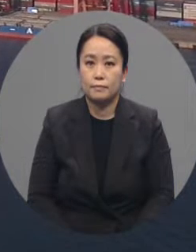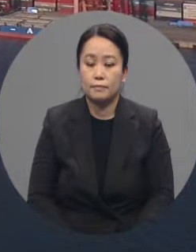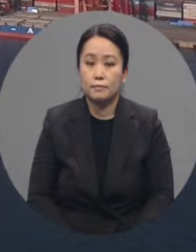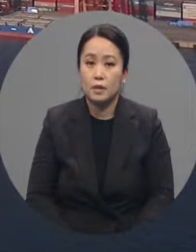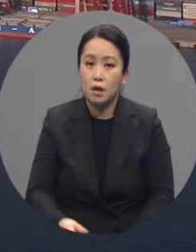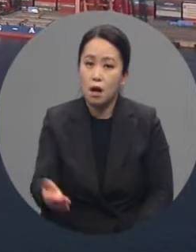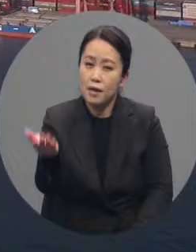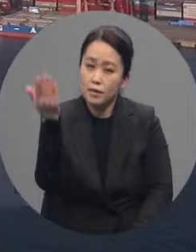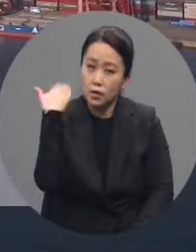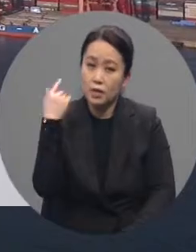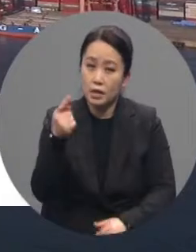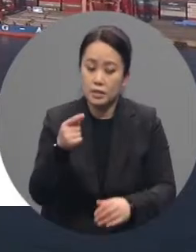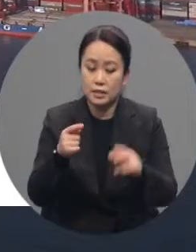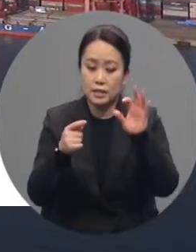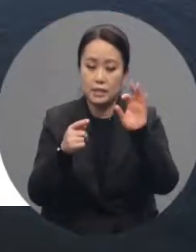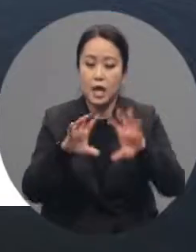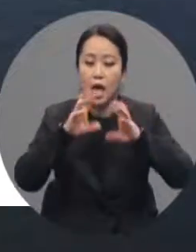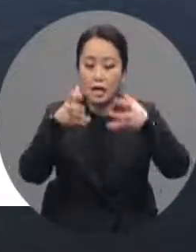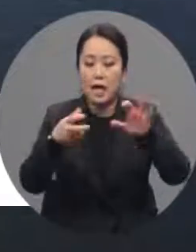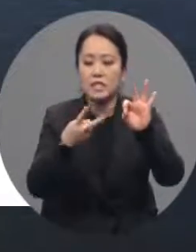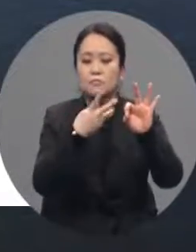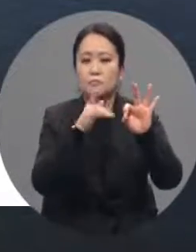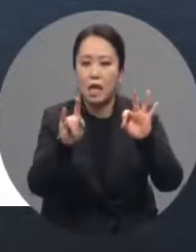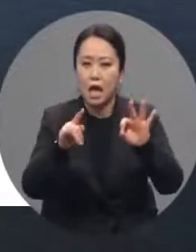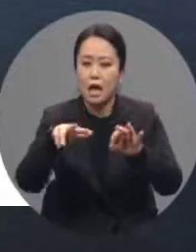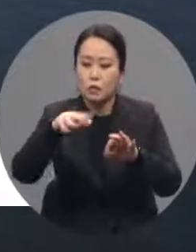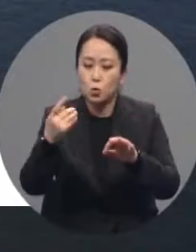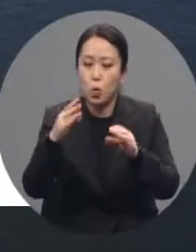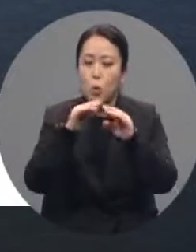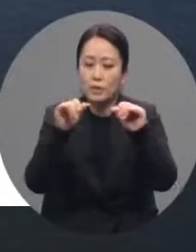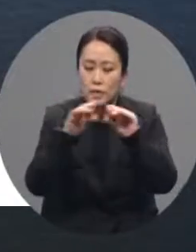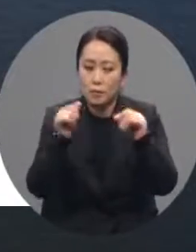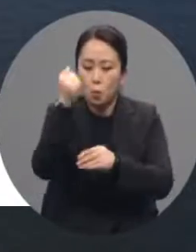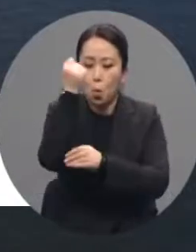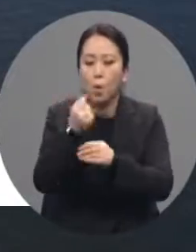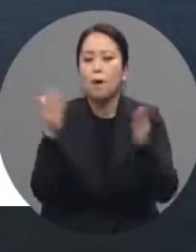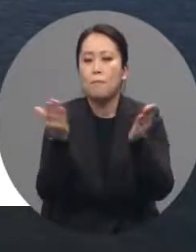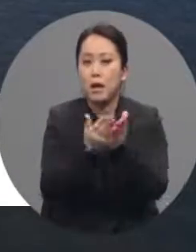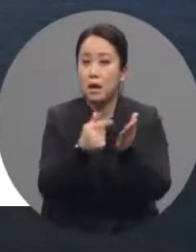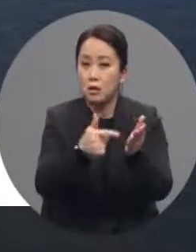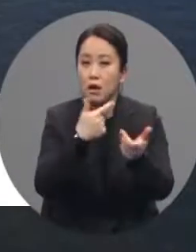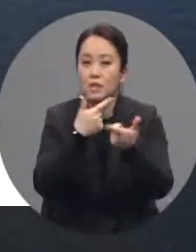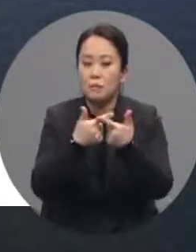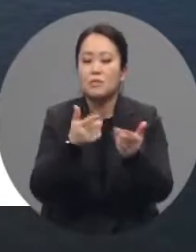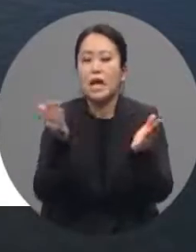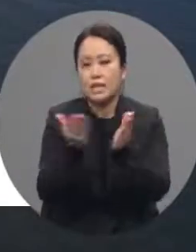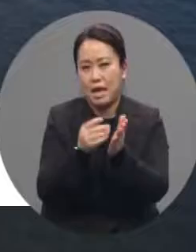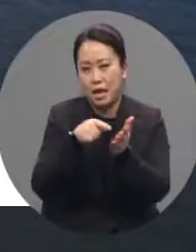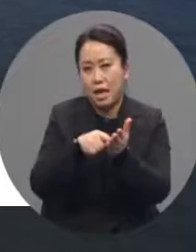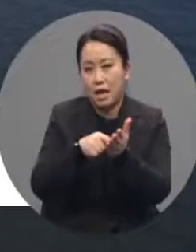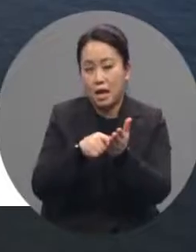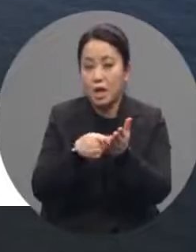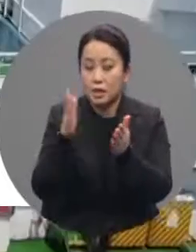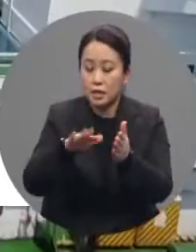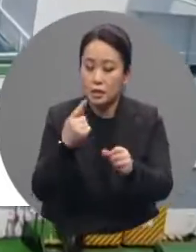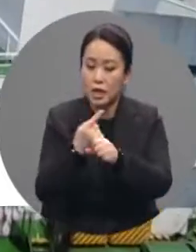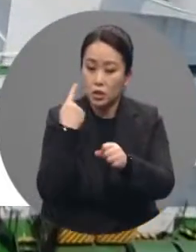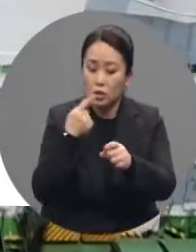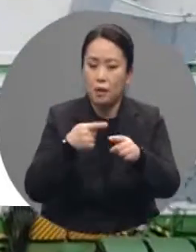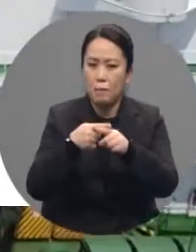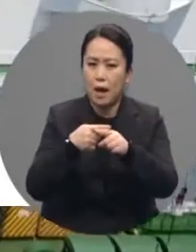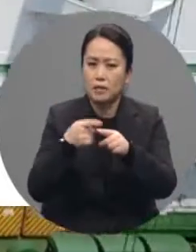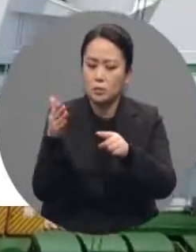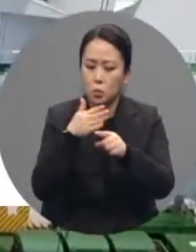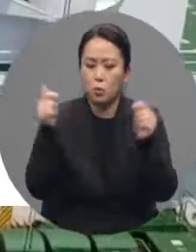한때 세계 10대 초미세먼지 오염항으로 불렸던 부산항. 지난해 부산항 초미세먼지가 이전보다 절반 가까이 줄어든